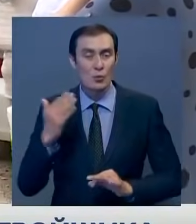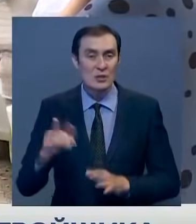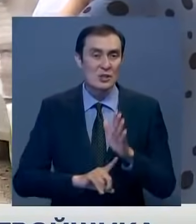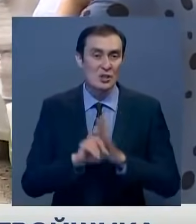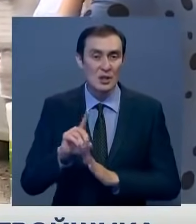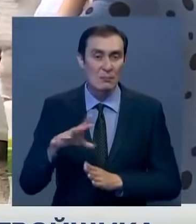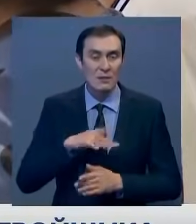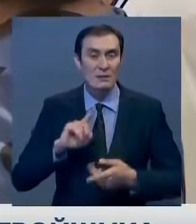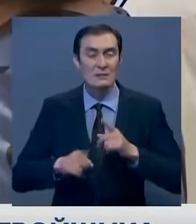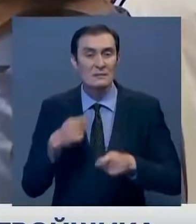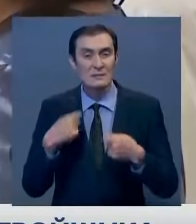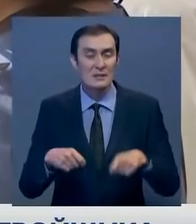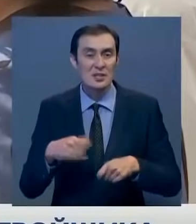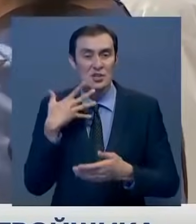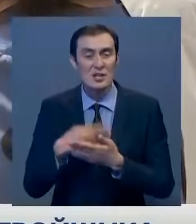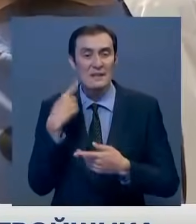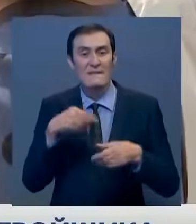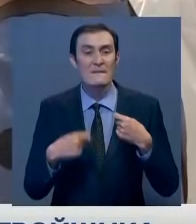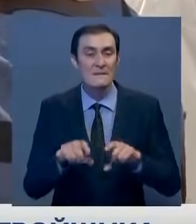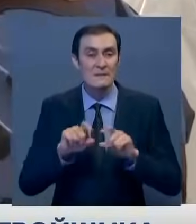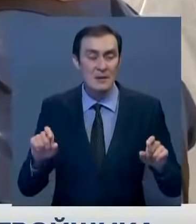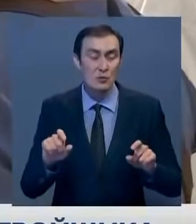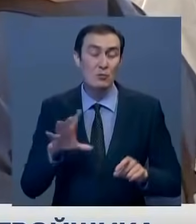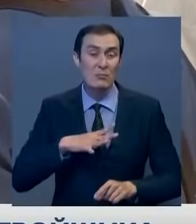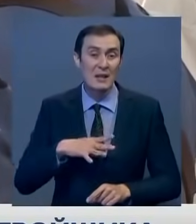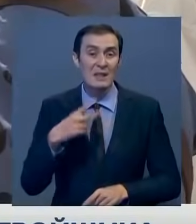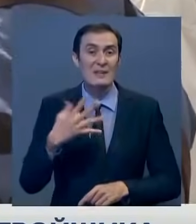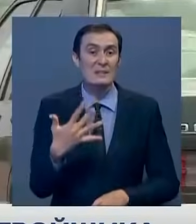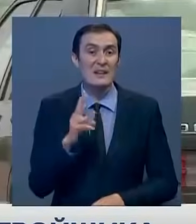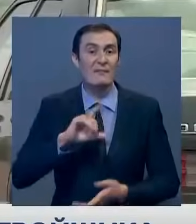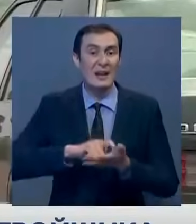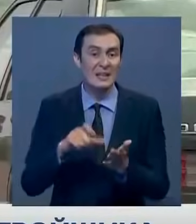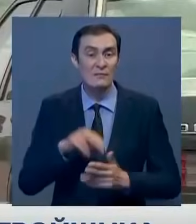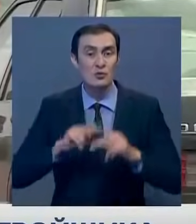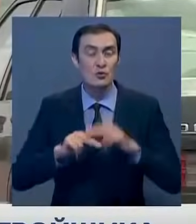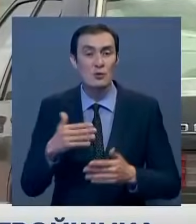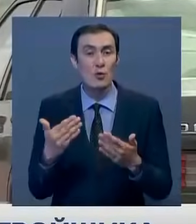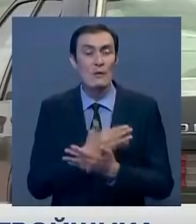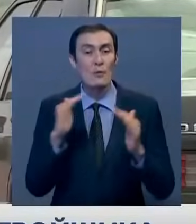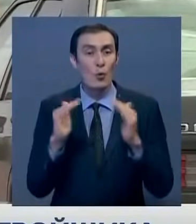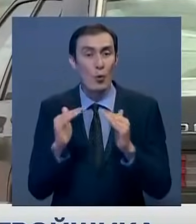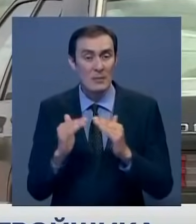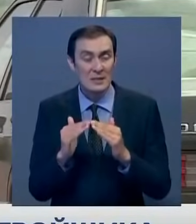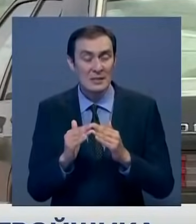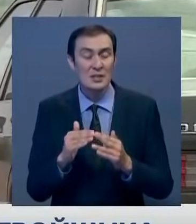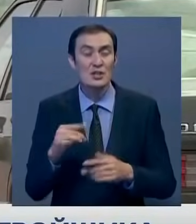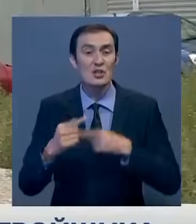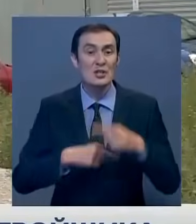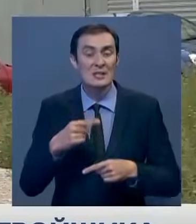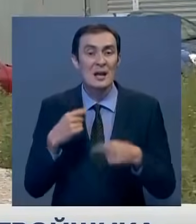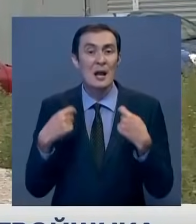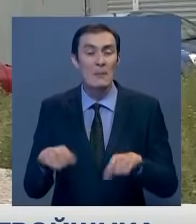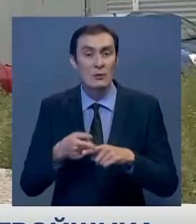сначала совершил сделку с частной фирмой, обеспечением для которой стали 25 квартир в строящемся жилом комплексе. Их же через